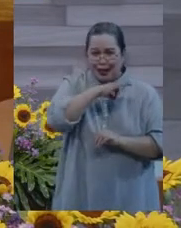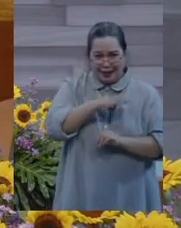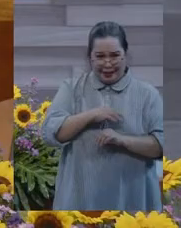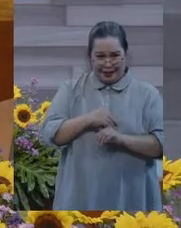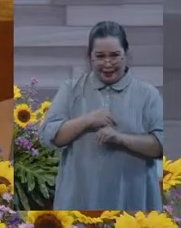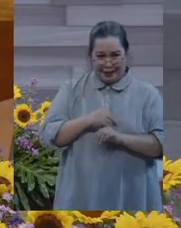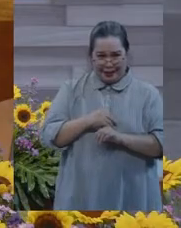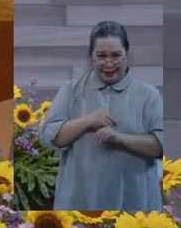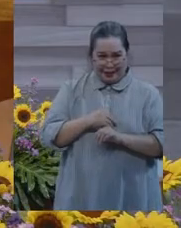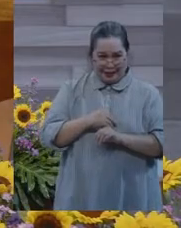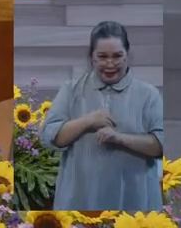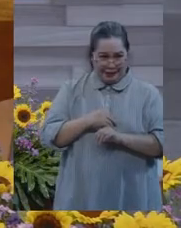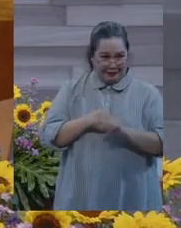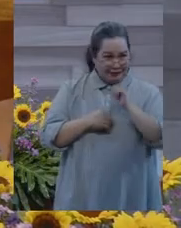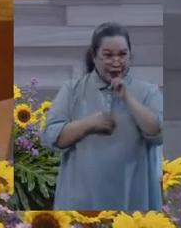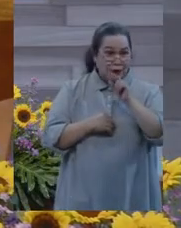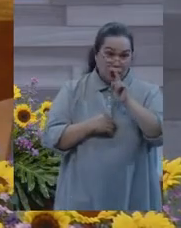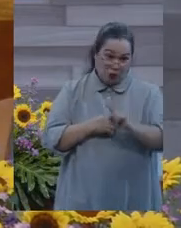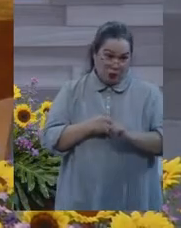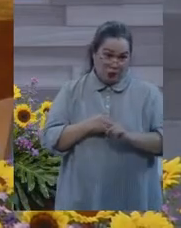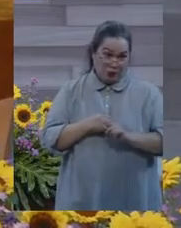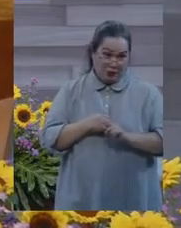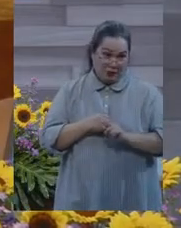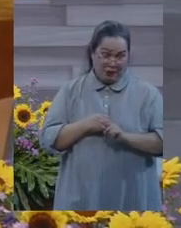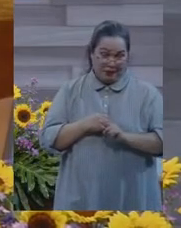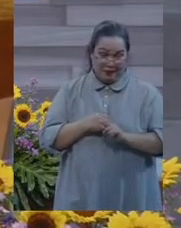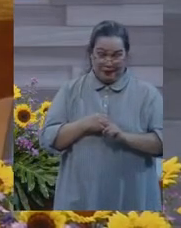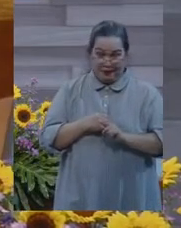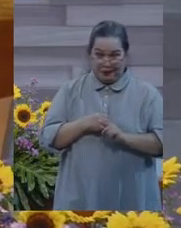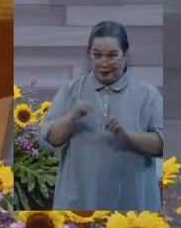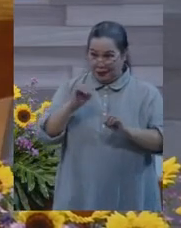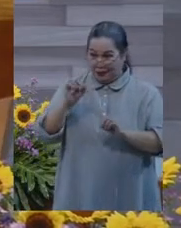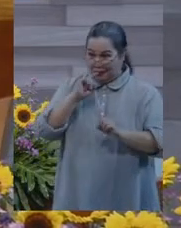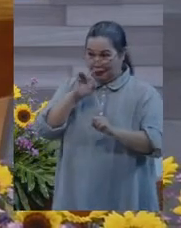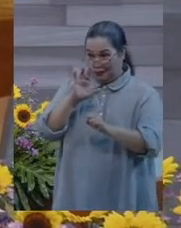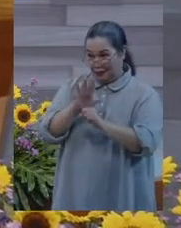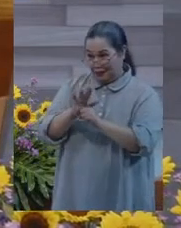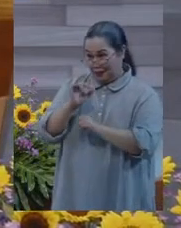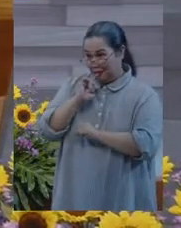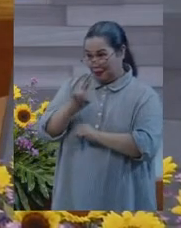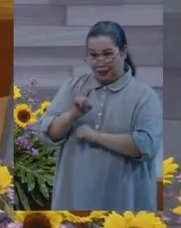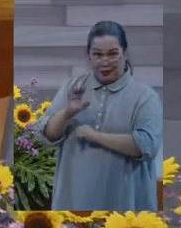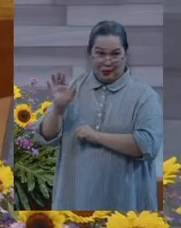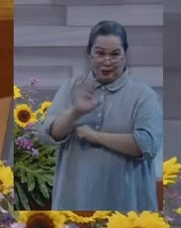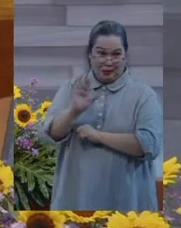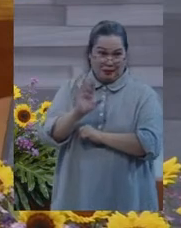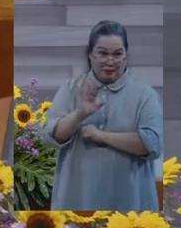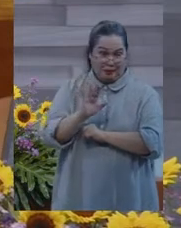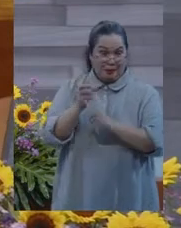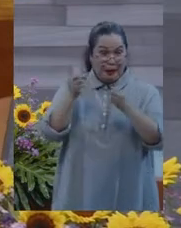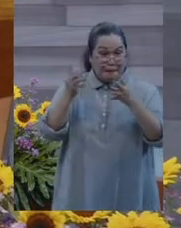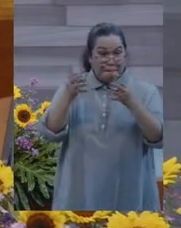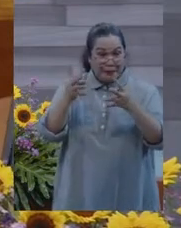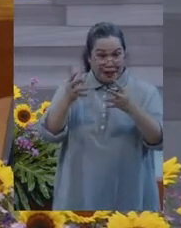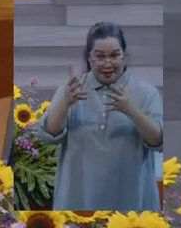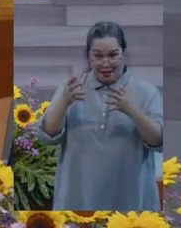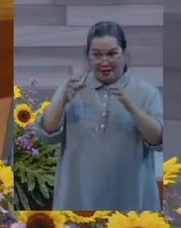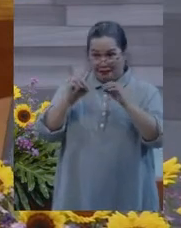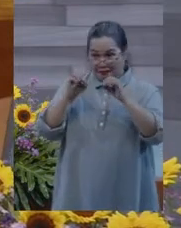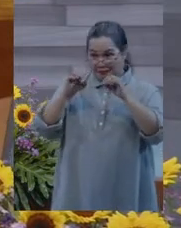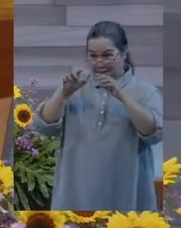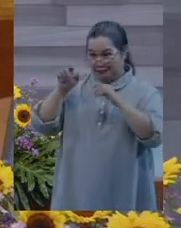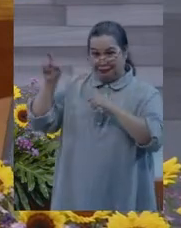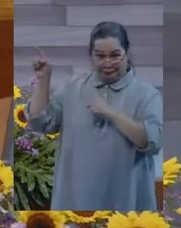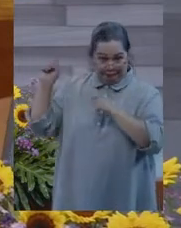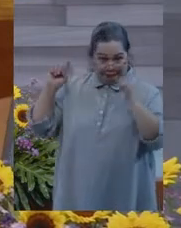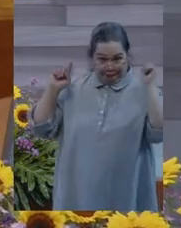po ay waterless clouds. Walang pangako na totoo. Marami na po sila ngayon.